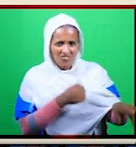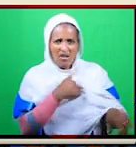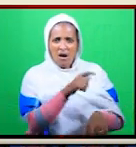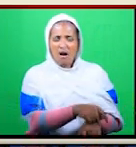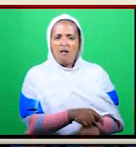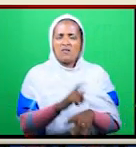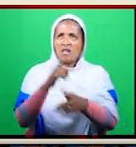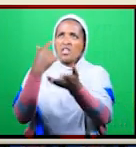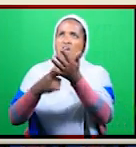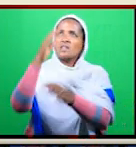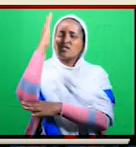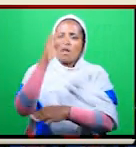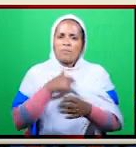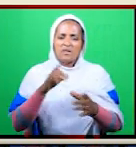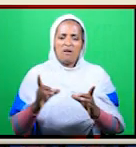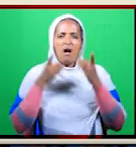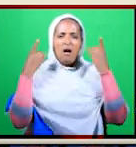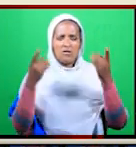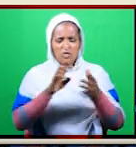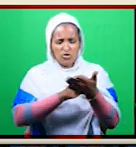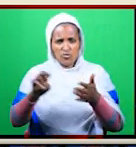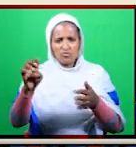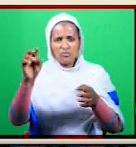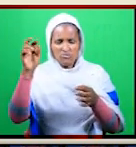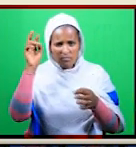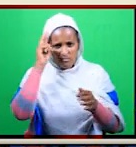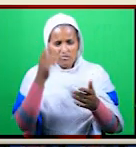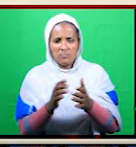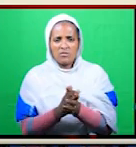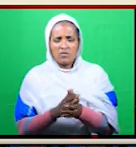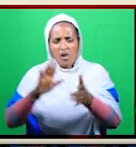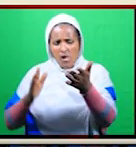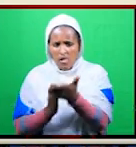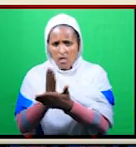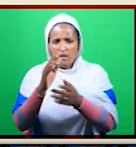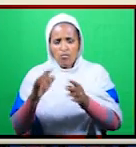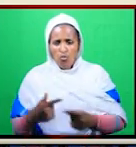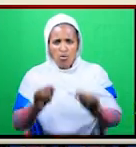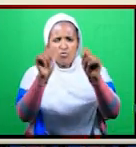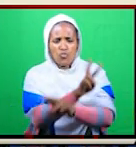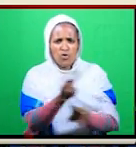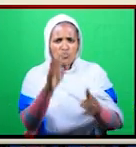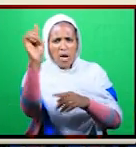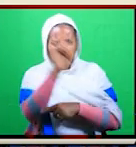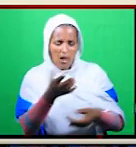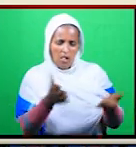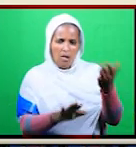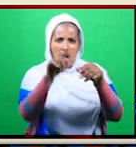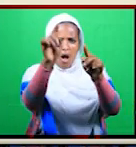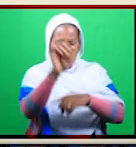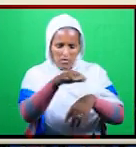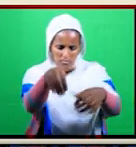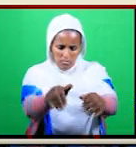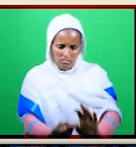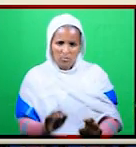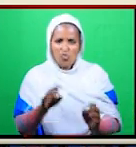ቀብረው ያንን የእግዚአብሔርን ካህን ቅዱስ ጴጥሮስን ለማታለል ሲሞክሩ ሁለቱም በአንድ ቀን ሞተው